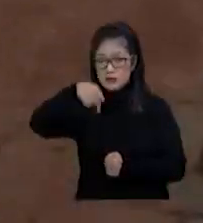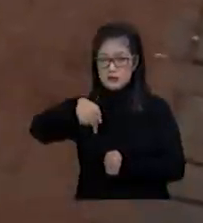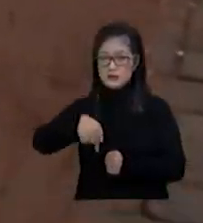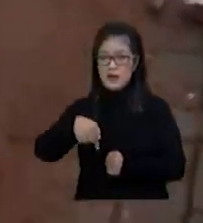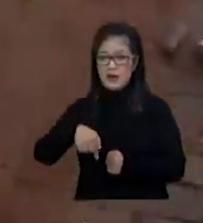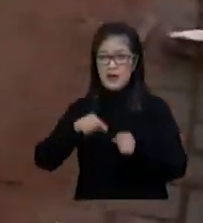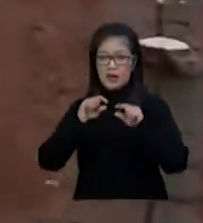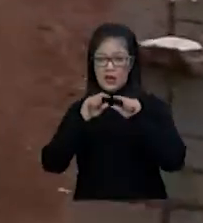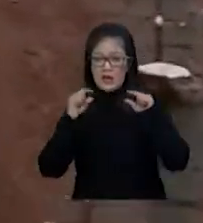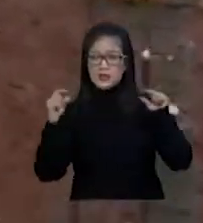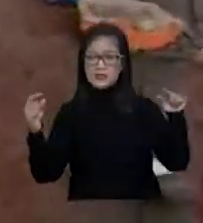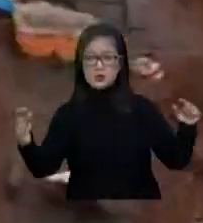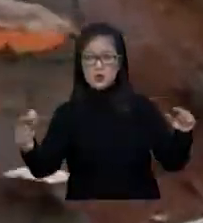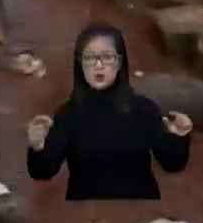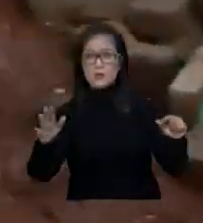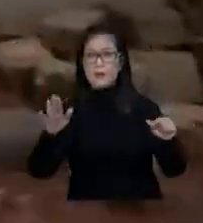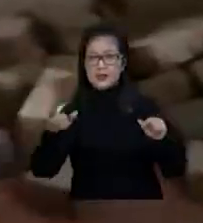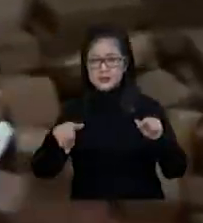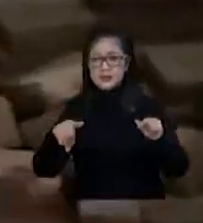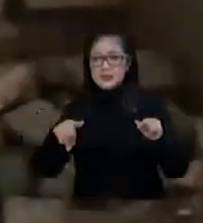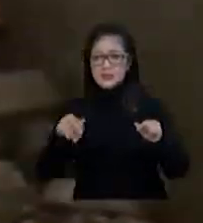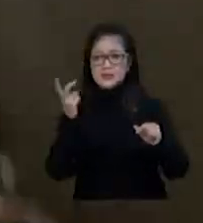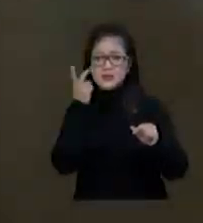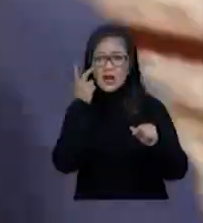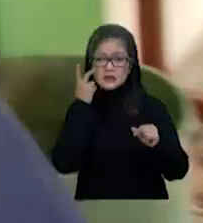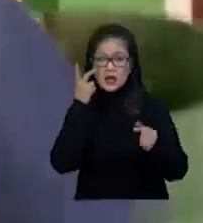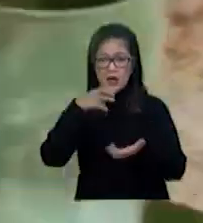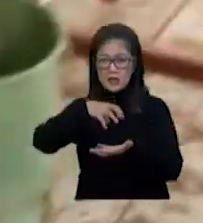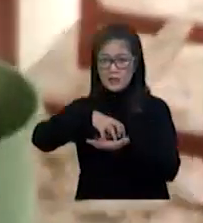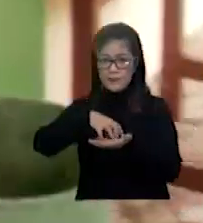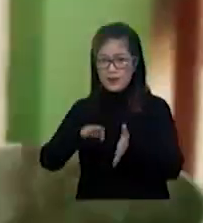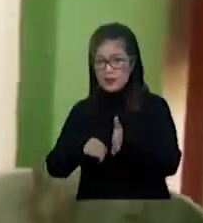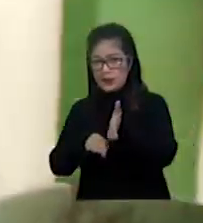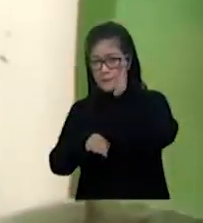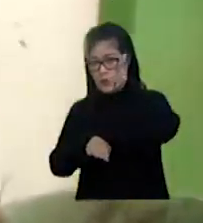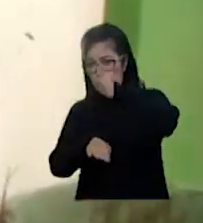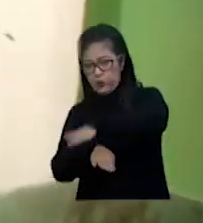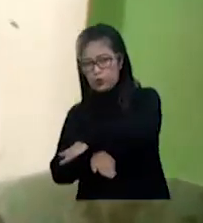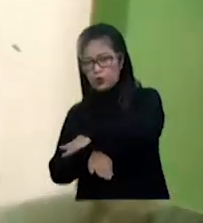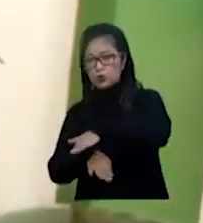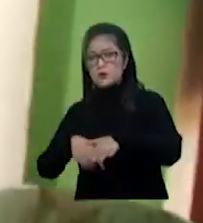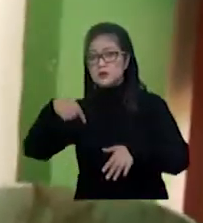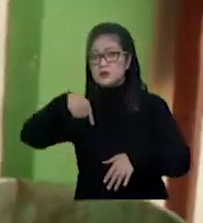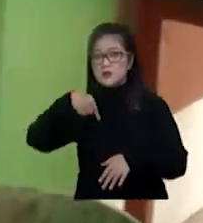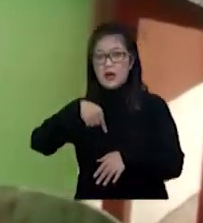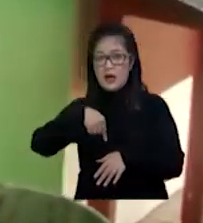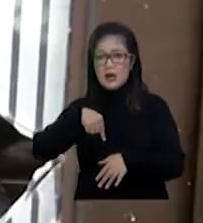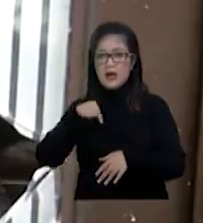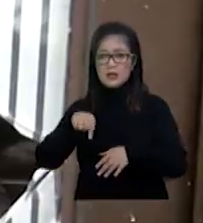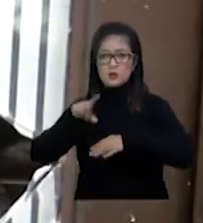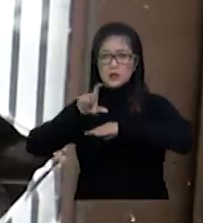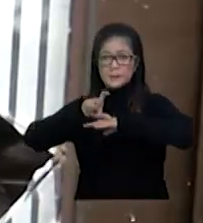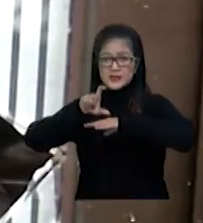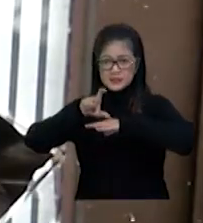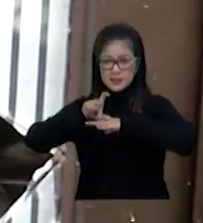lokasi kejadian yang berada di Cilandak, Jakarta Selatan. Dan saat ini saya sedang berada di masjid tersebut, di mana tempat kami melaporkan